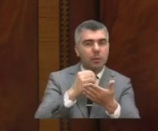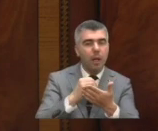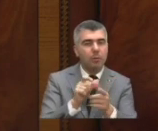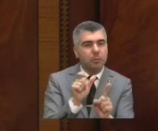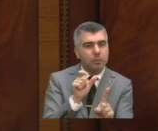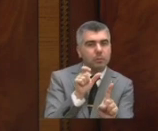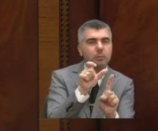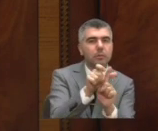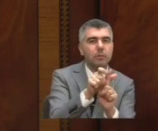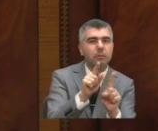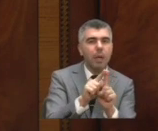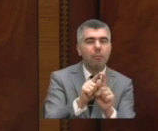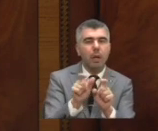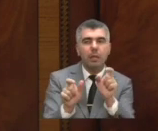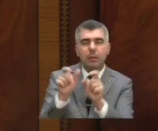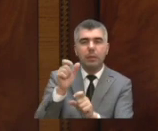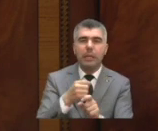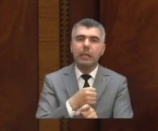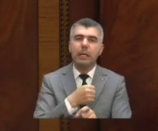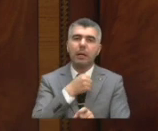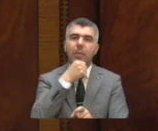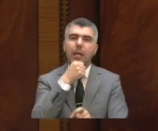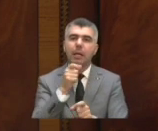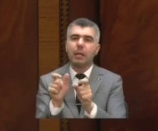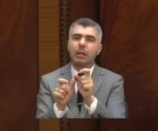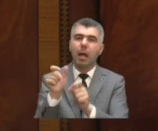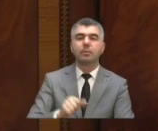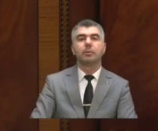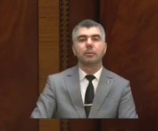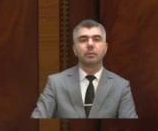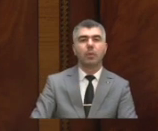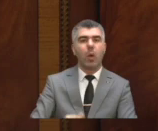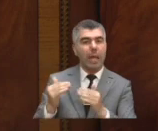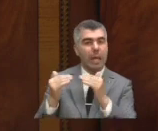بالاشخاص المسنين وبالموازاة